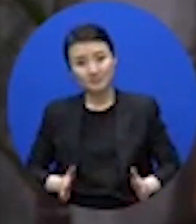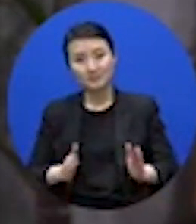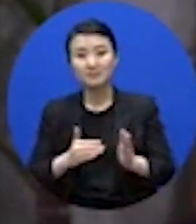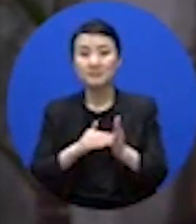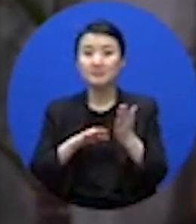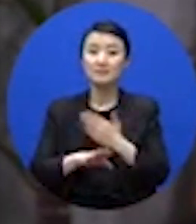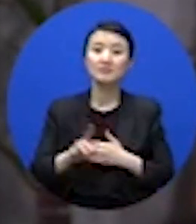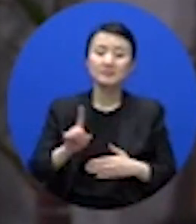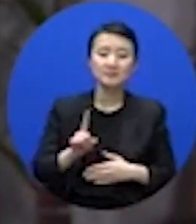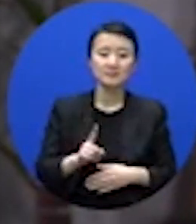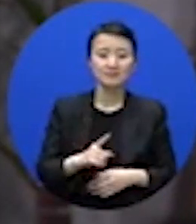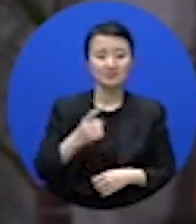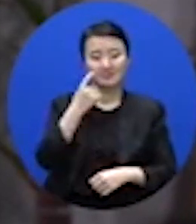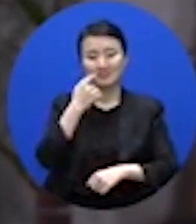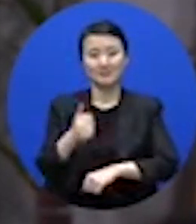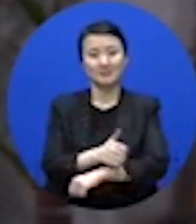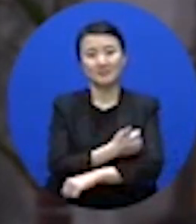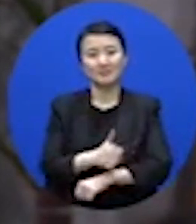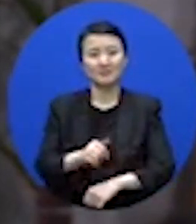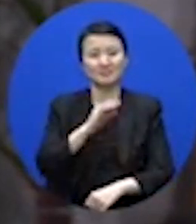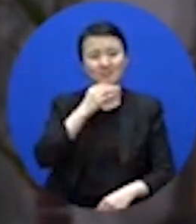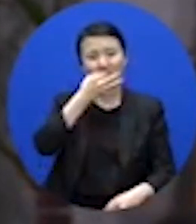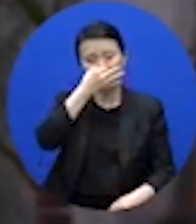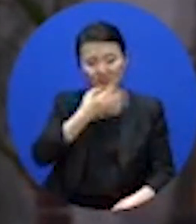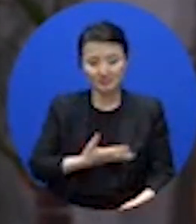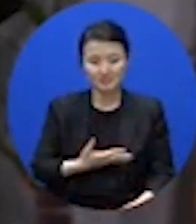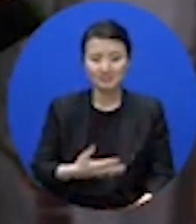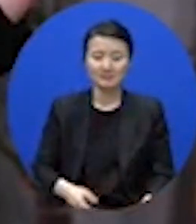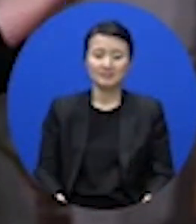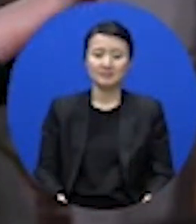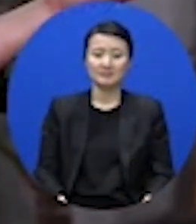뭐예요? 학원 다니느라고 우리나라는 진짜 힘들어요, 애들이.